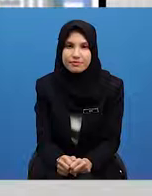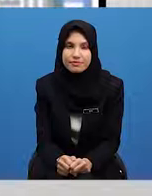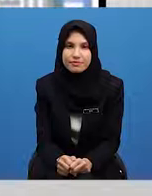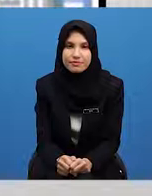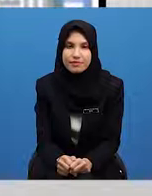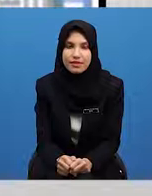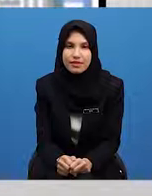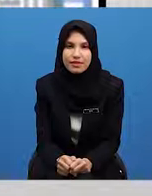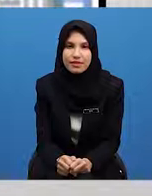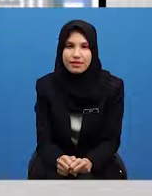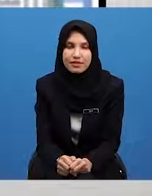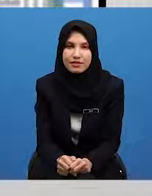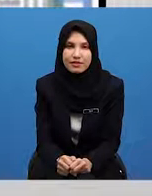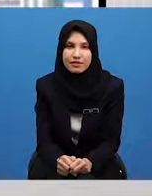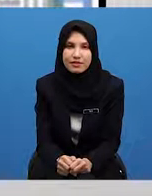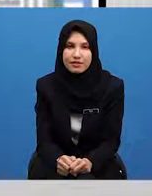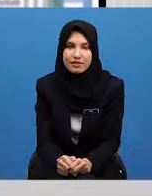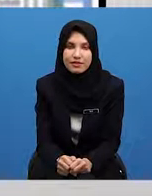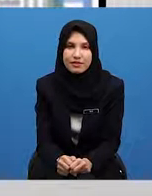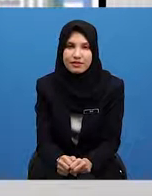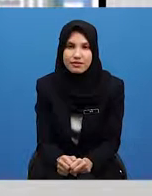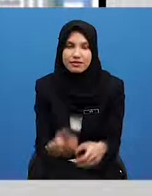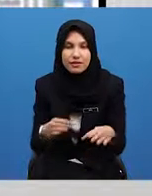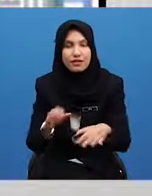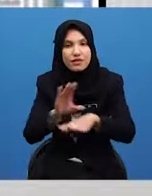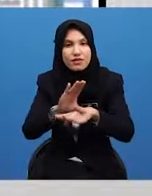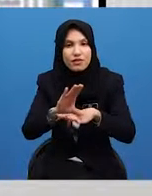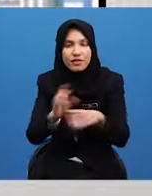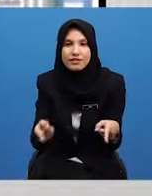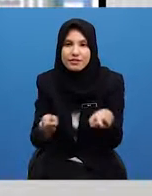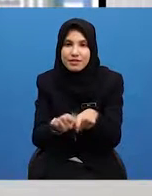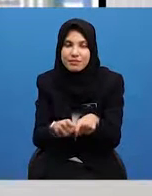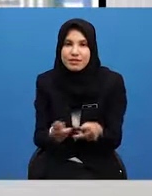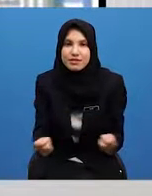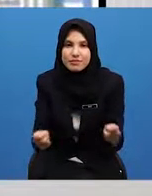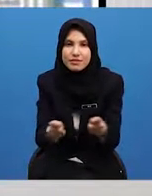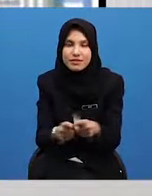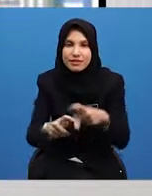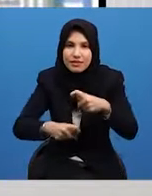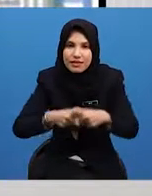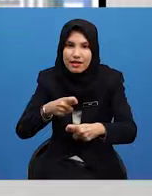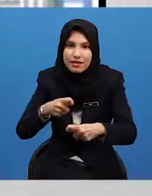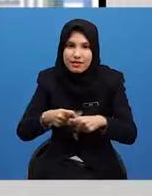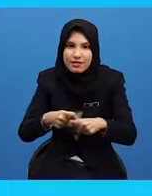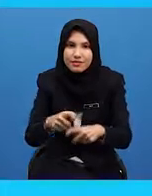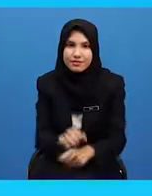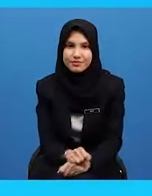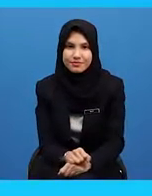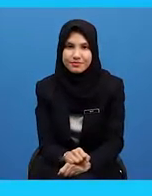juga seperti takal yang terdapat pada sebuah kren.